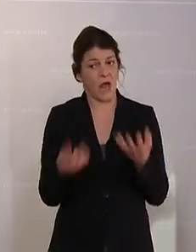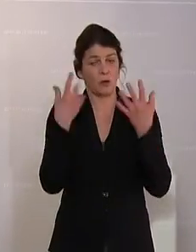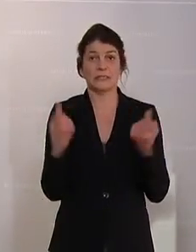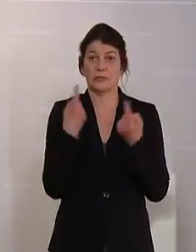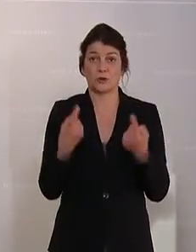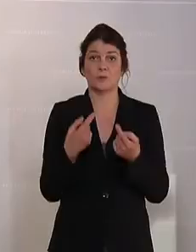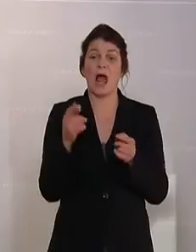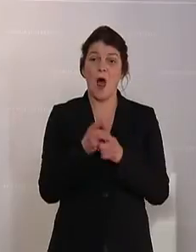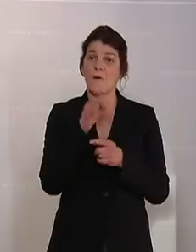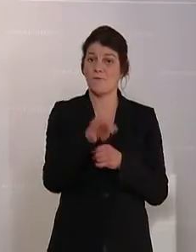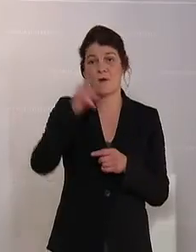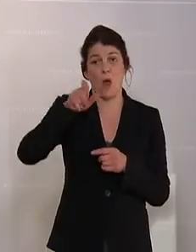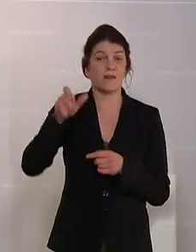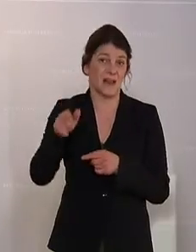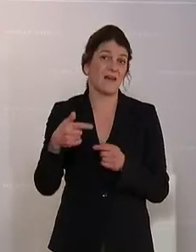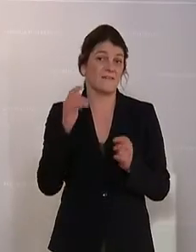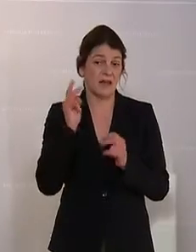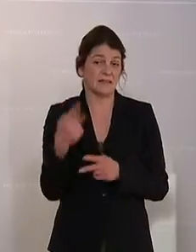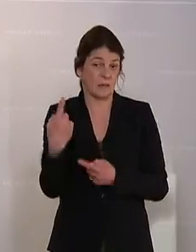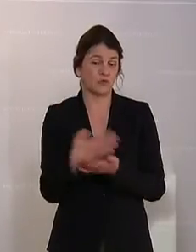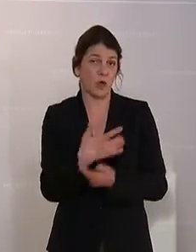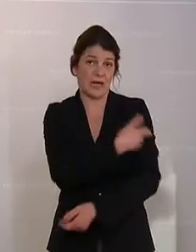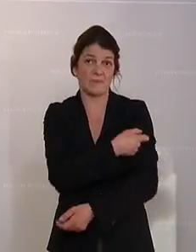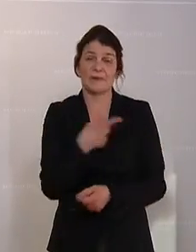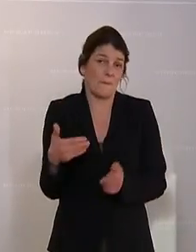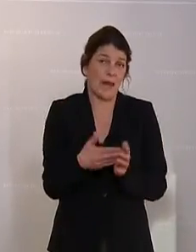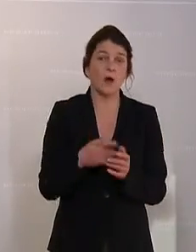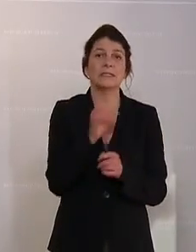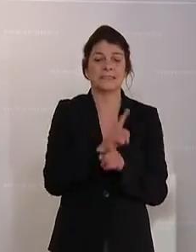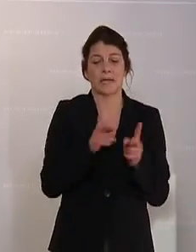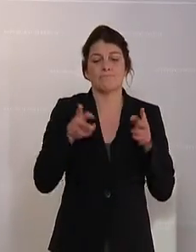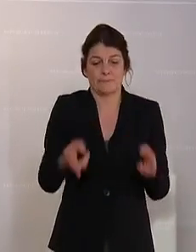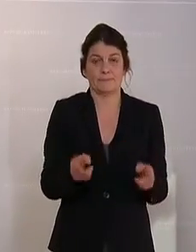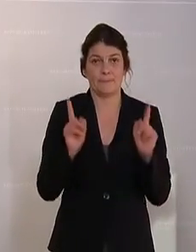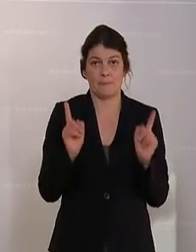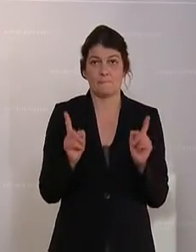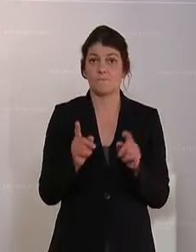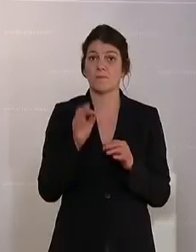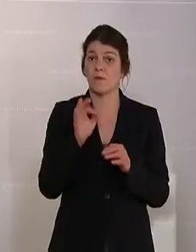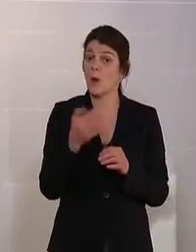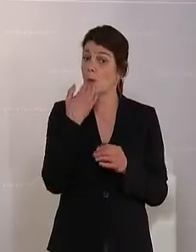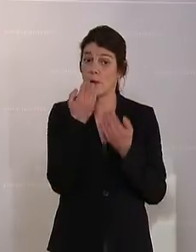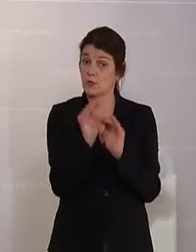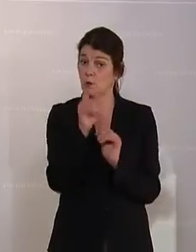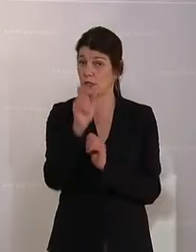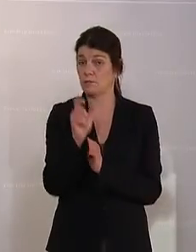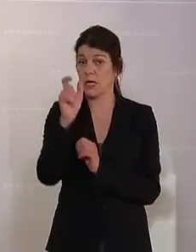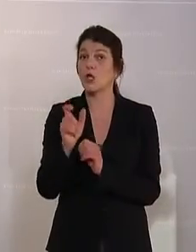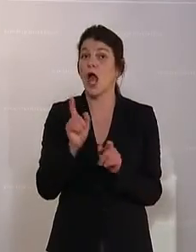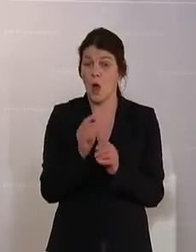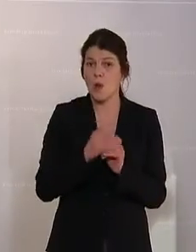auch für Geimpfte braucht, sind zeitlich begrenzt. Für die Ungeschützten wird es auch